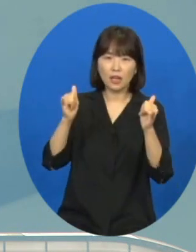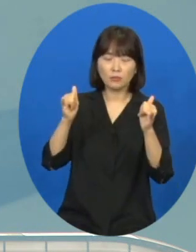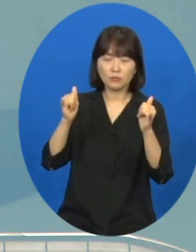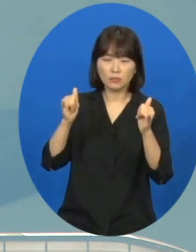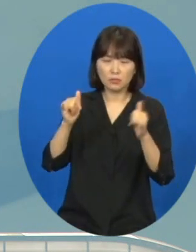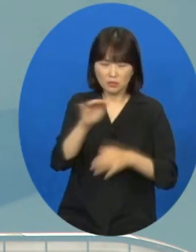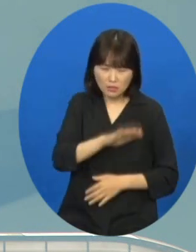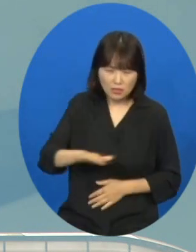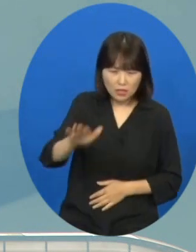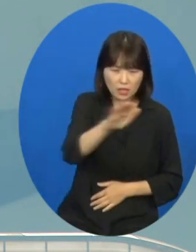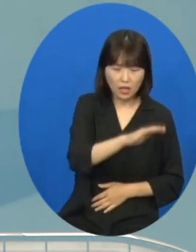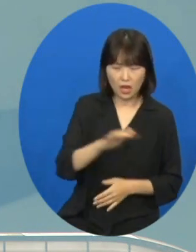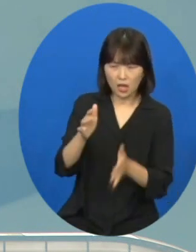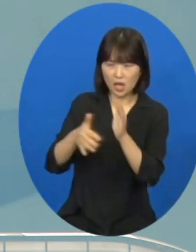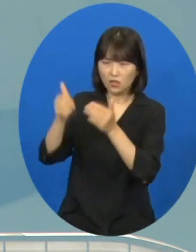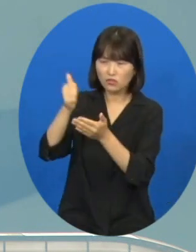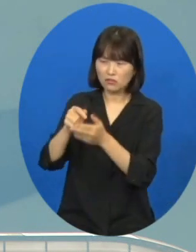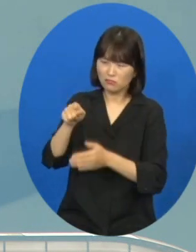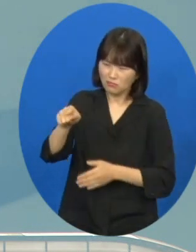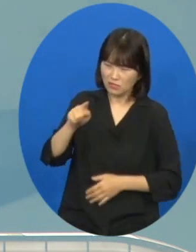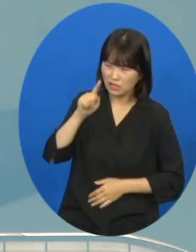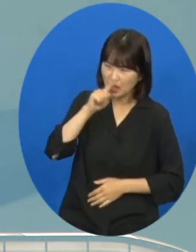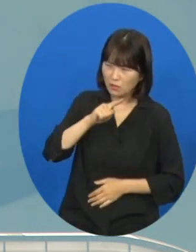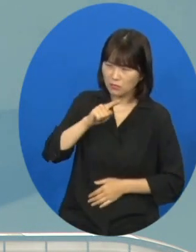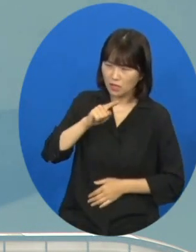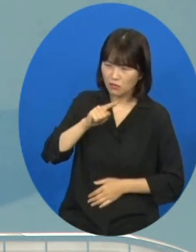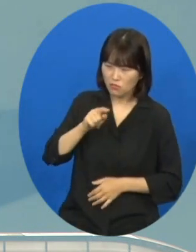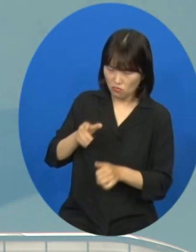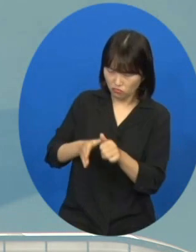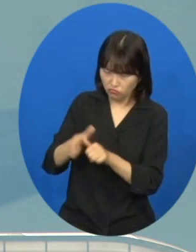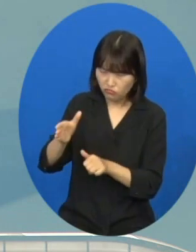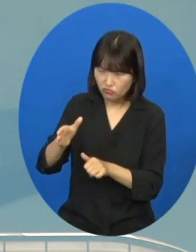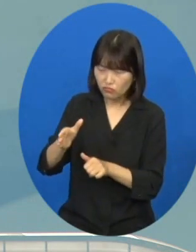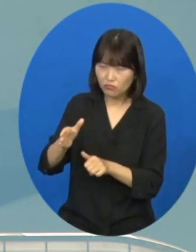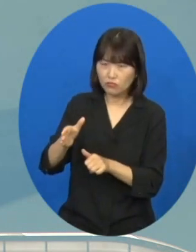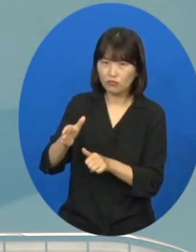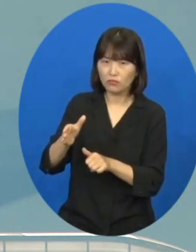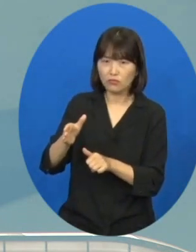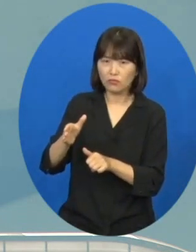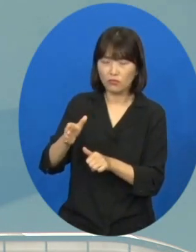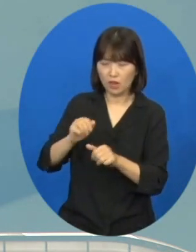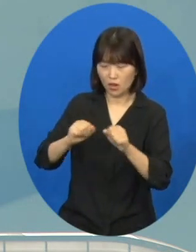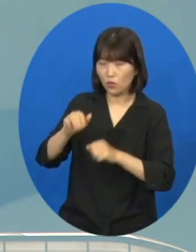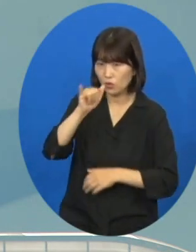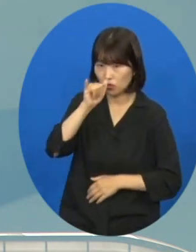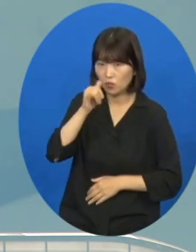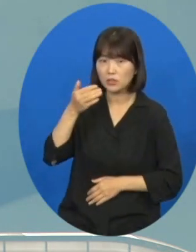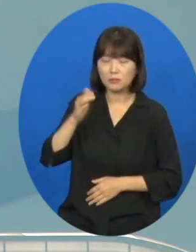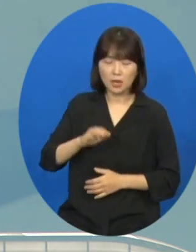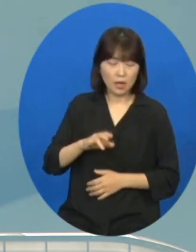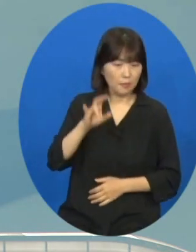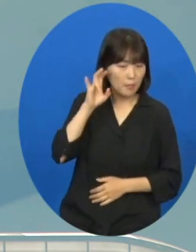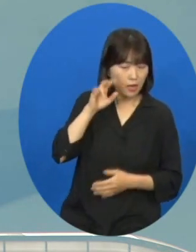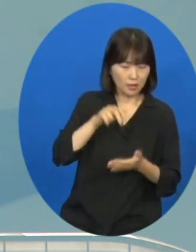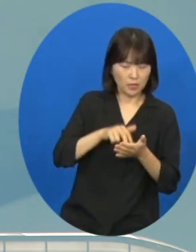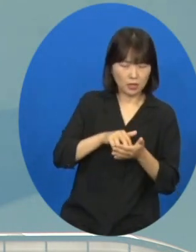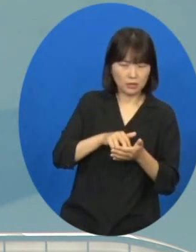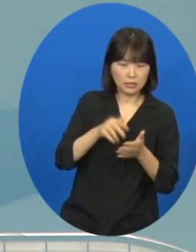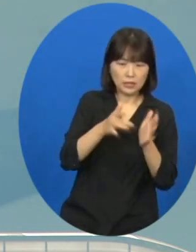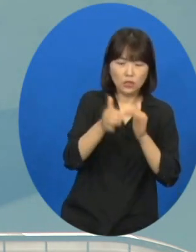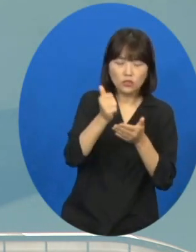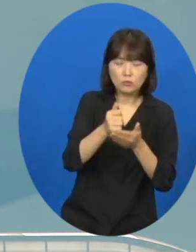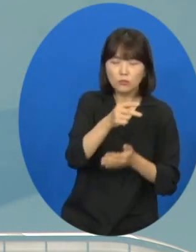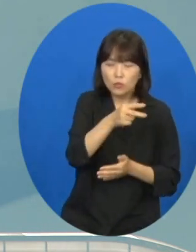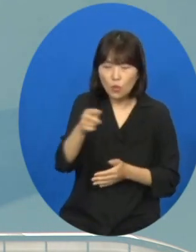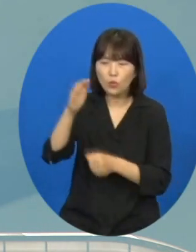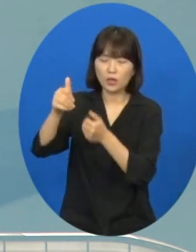예수님을 아주 나쁜 사람 취급을 하고 죽이려고 하고 있는 마리아는 이분이 하나님이구나 이렇게 믿어진